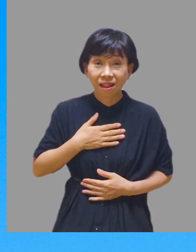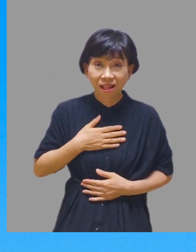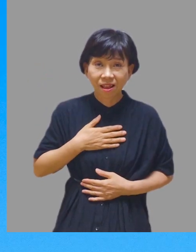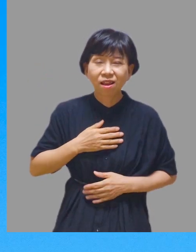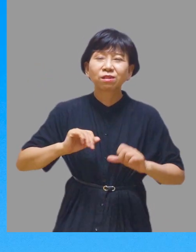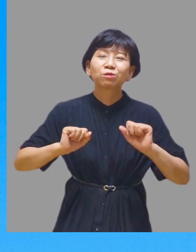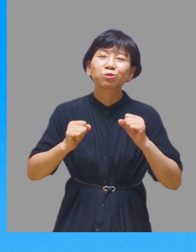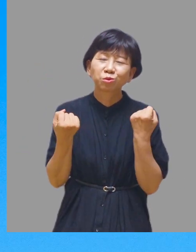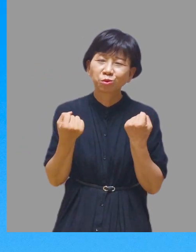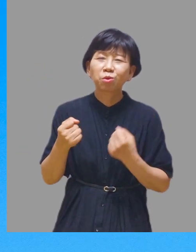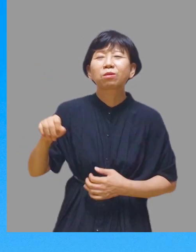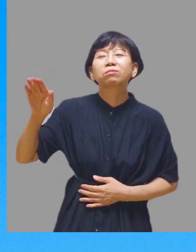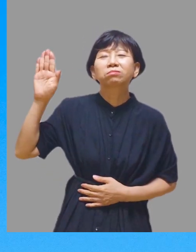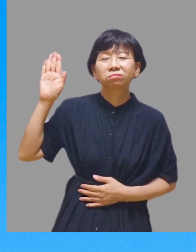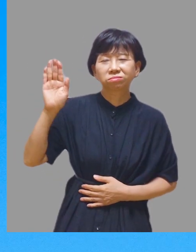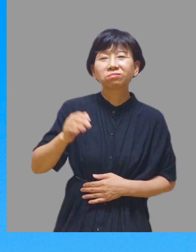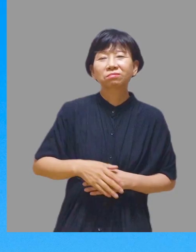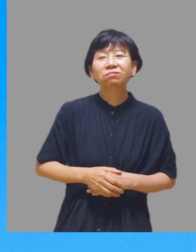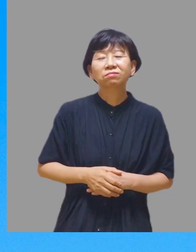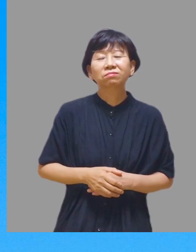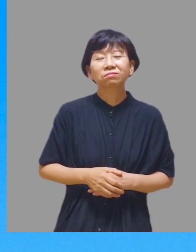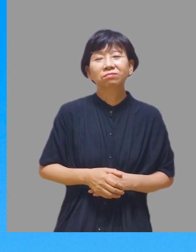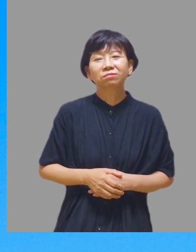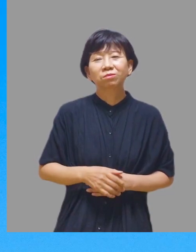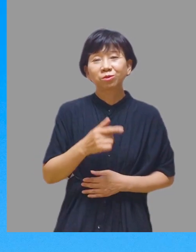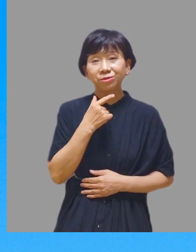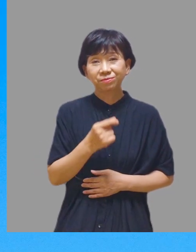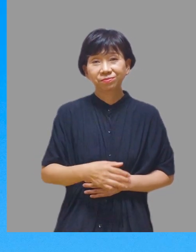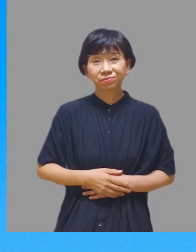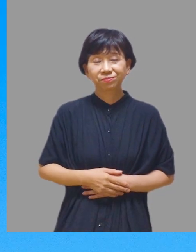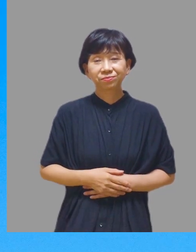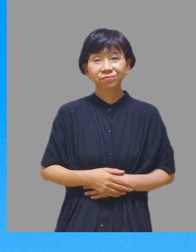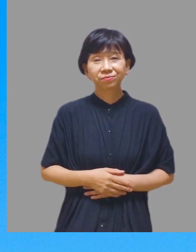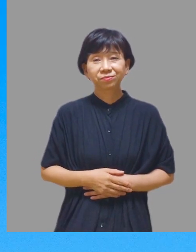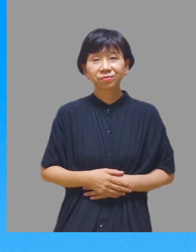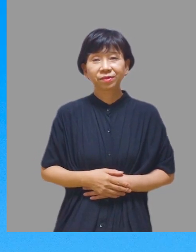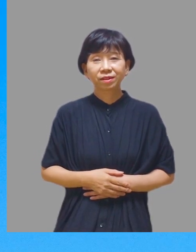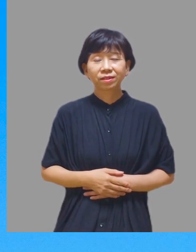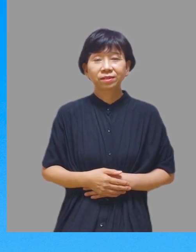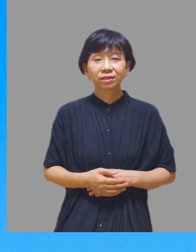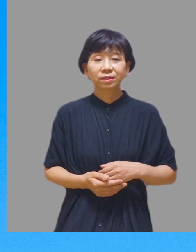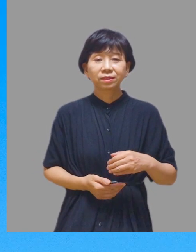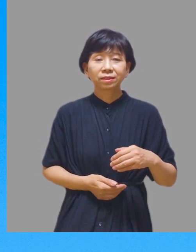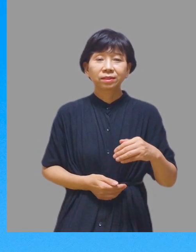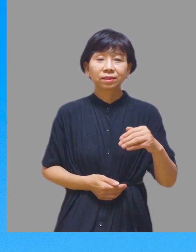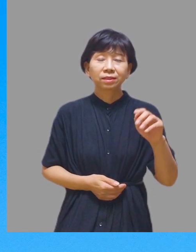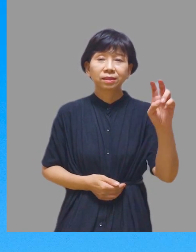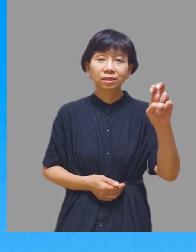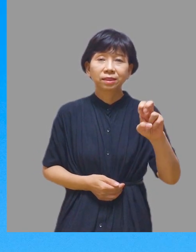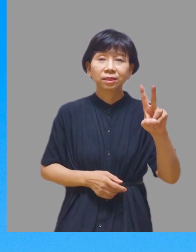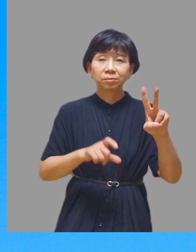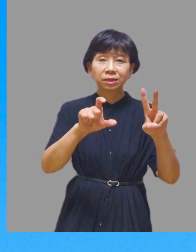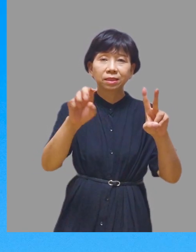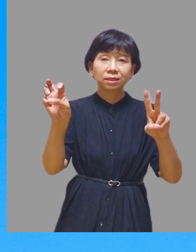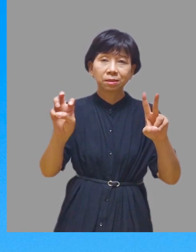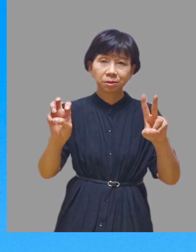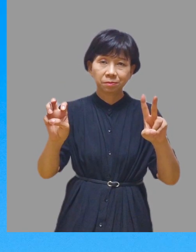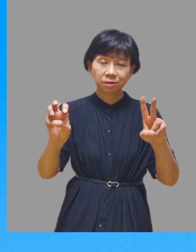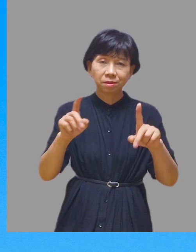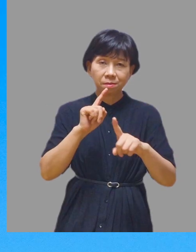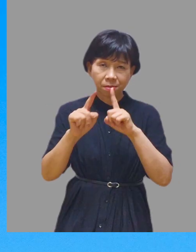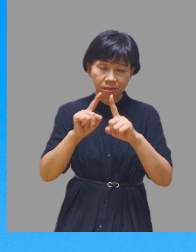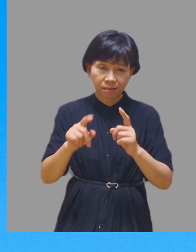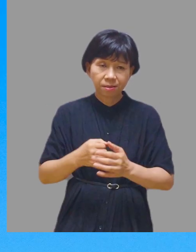깨달으시고 주의 깊게 들으시면 좋을 것 같습니다. 우선 30절에 하나님이 이렇게 말씀하셨는데요.